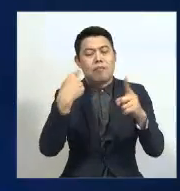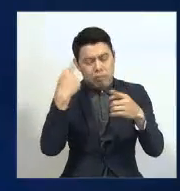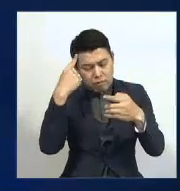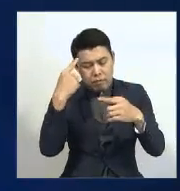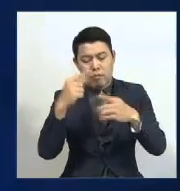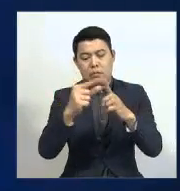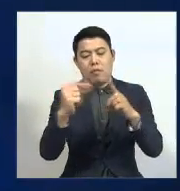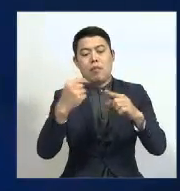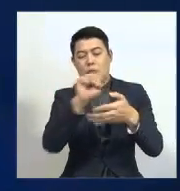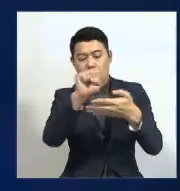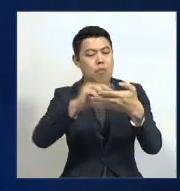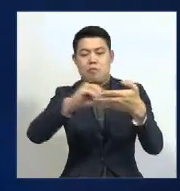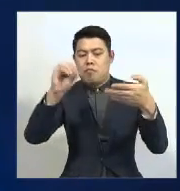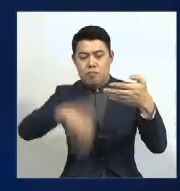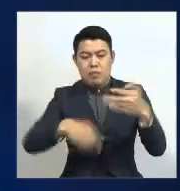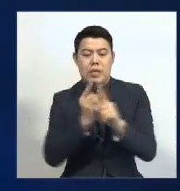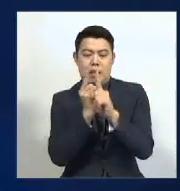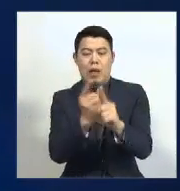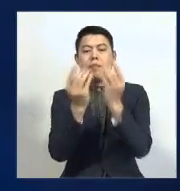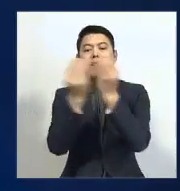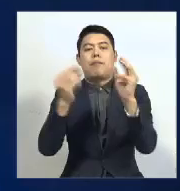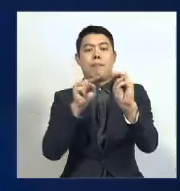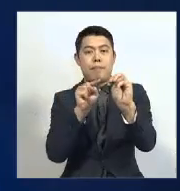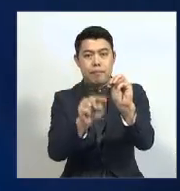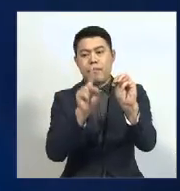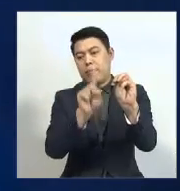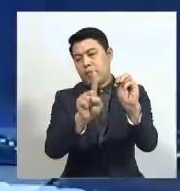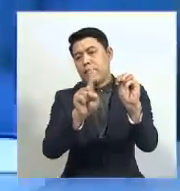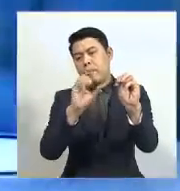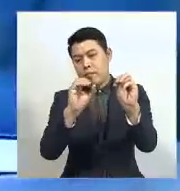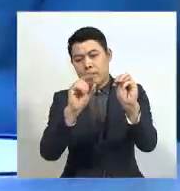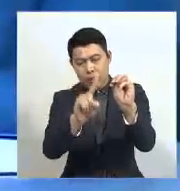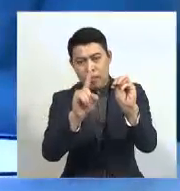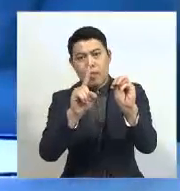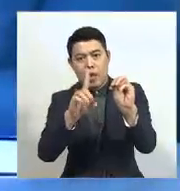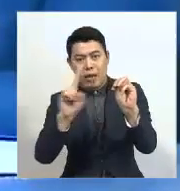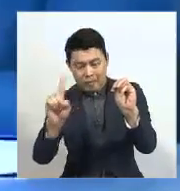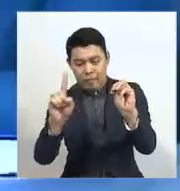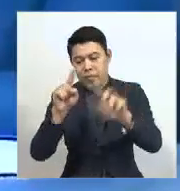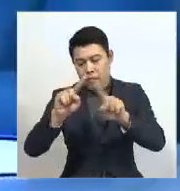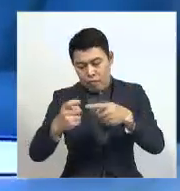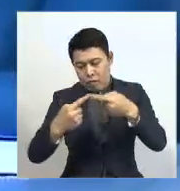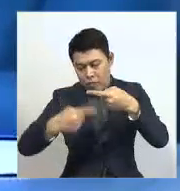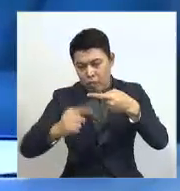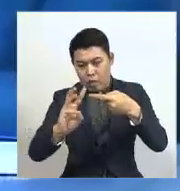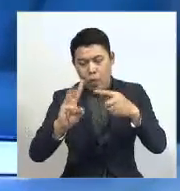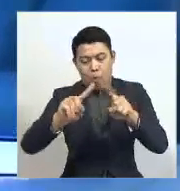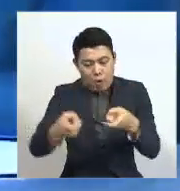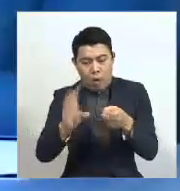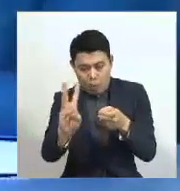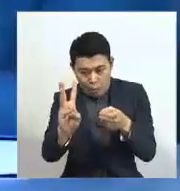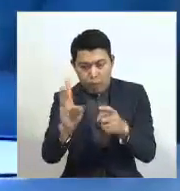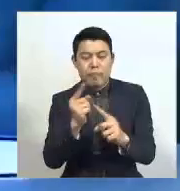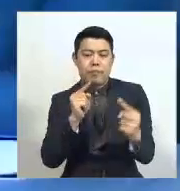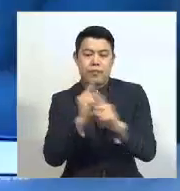จหัวหน้าพรรคอนาคตใหม่สิ้นสุดลงตามรัฐธรรมนูญมาตรา101 วรรค 6ประกอบขออภัยค่ะวงเล็บ6